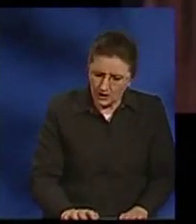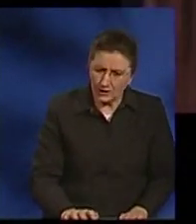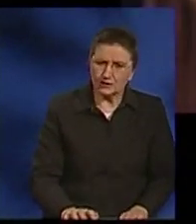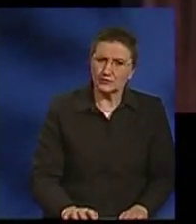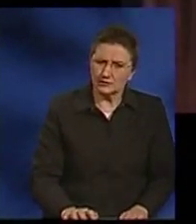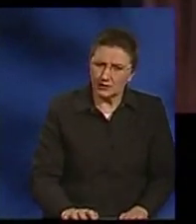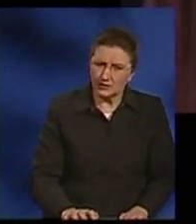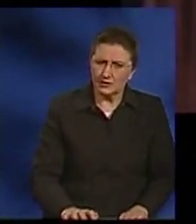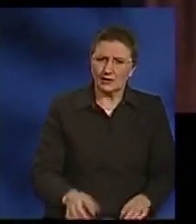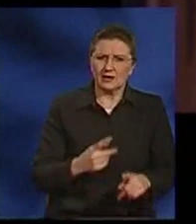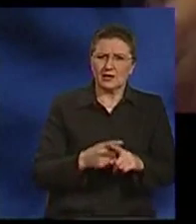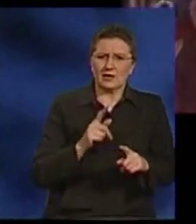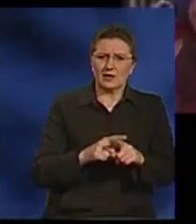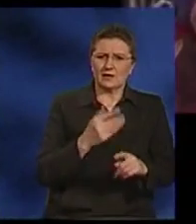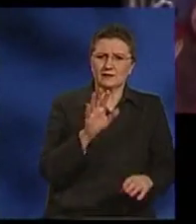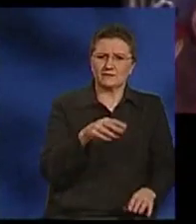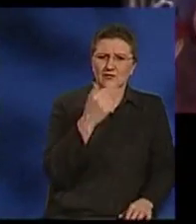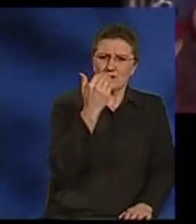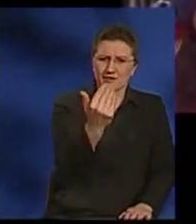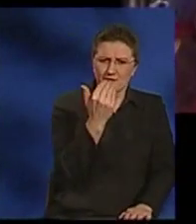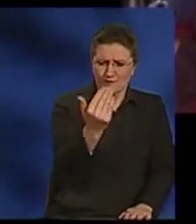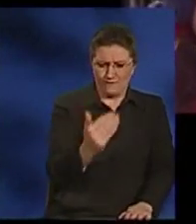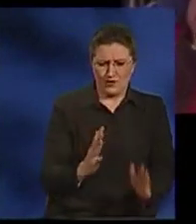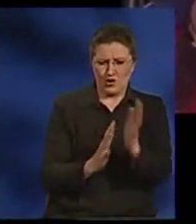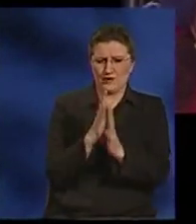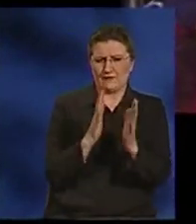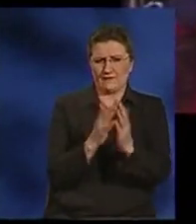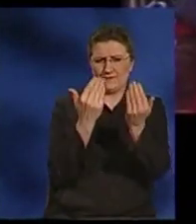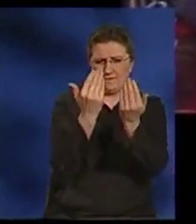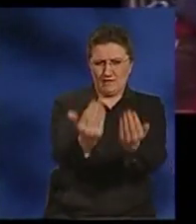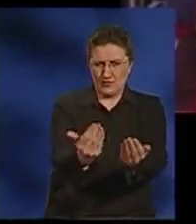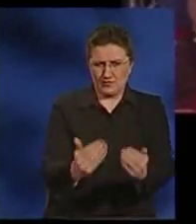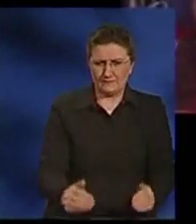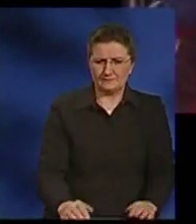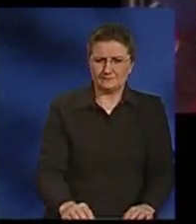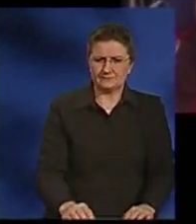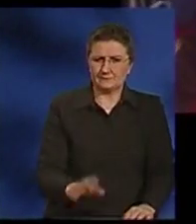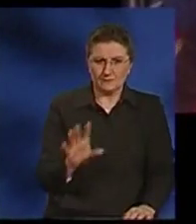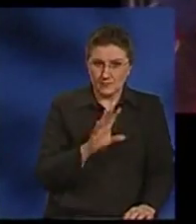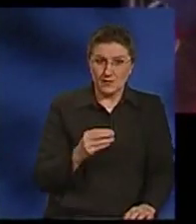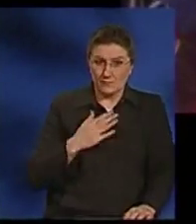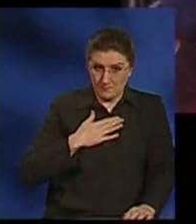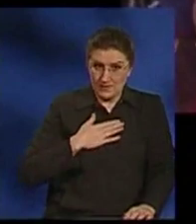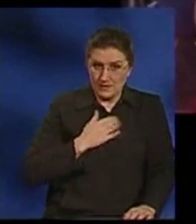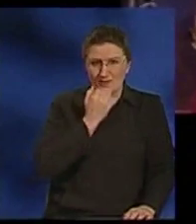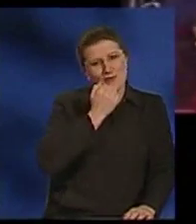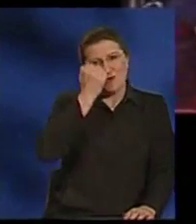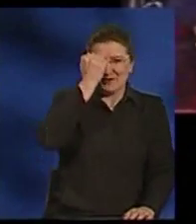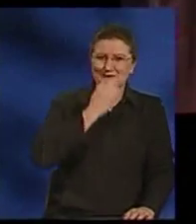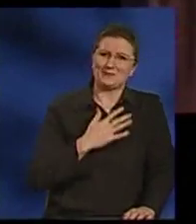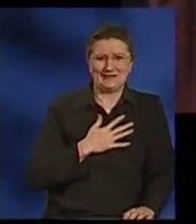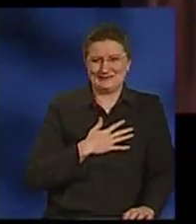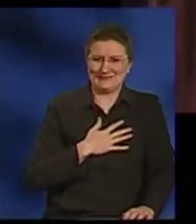Это все твое, мой королевский друг Все Все, спасибо Да,